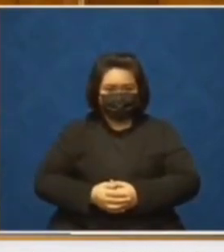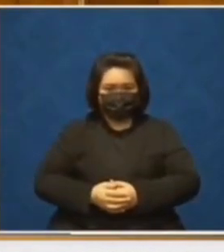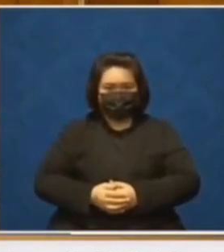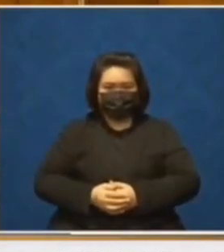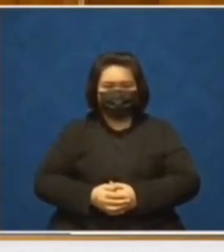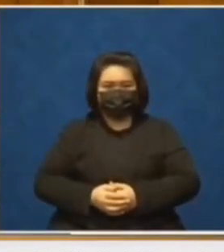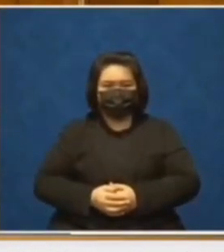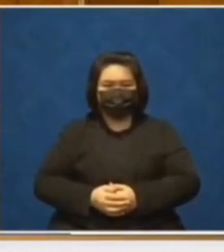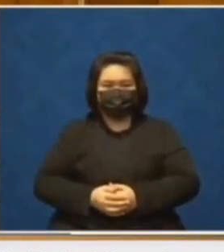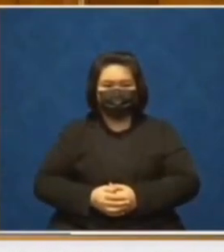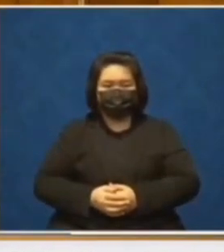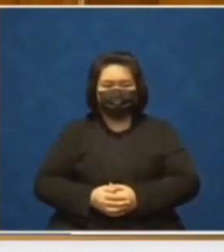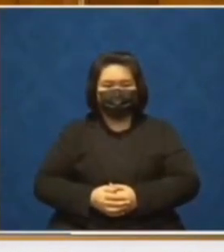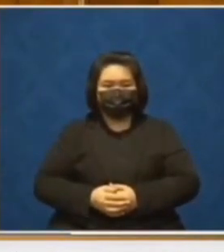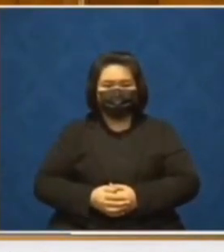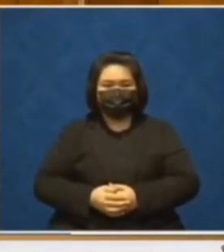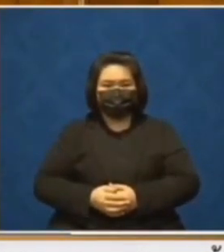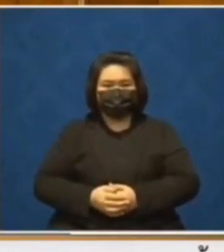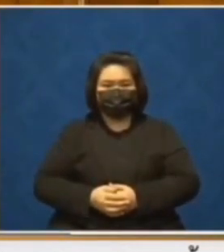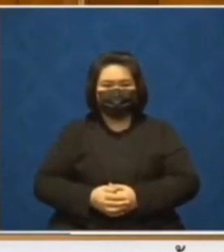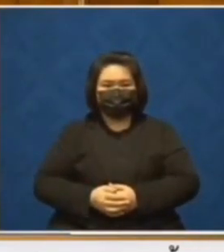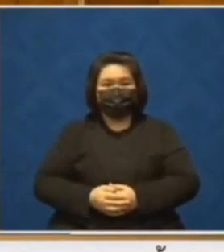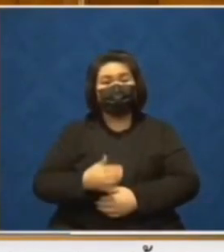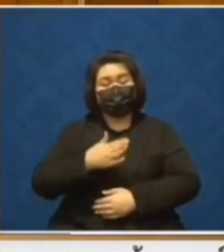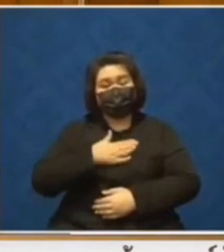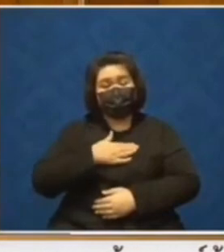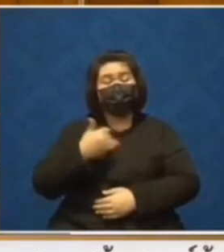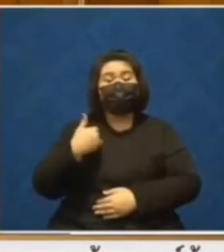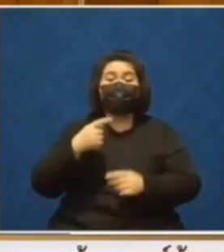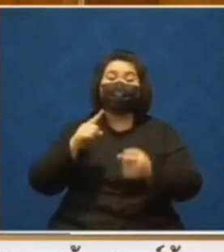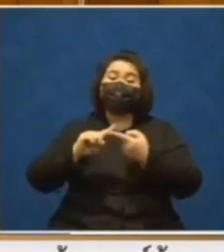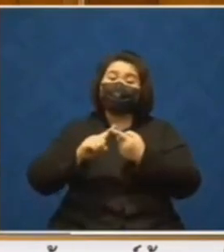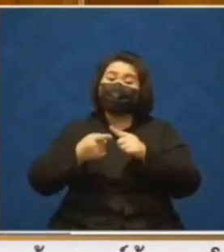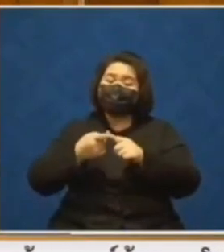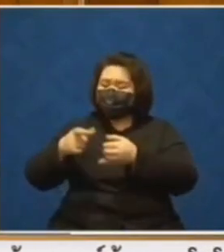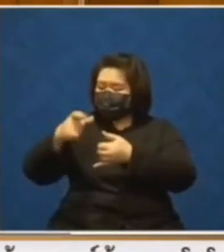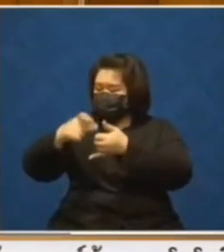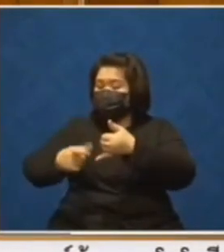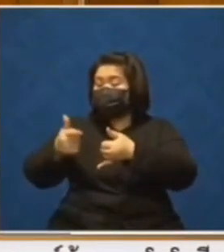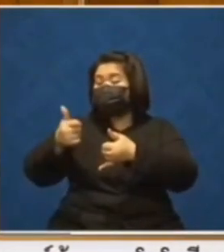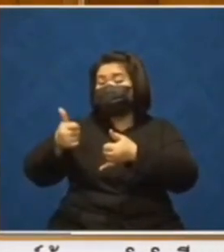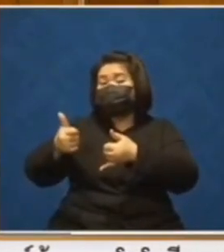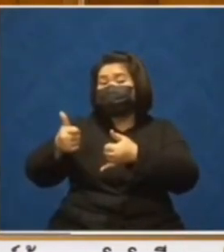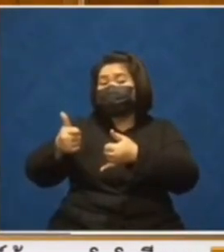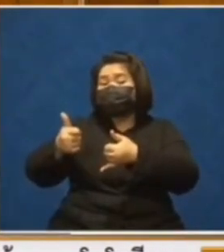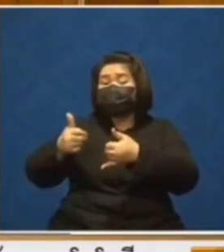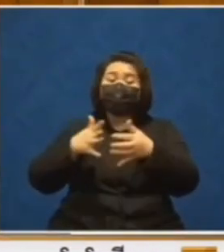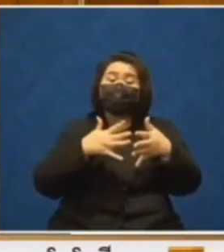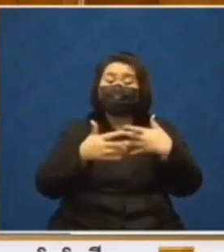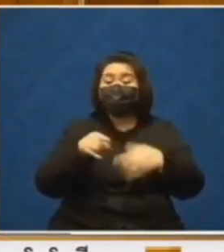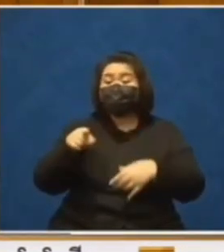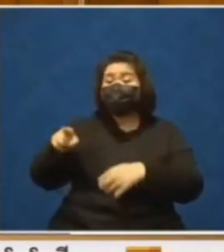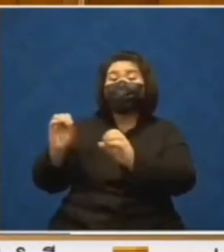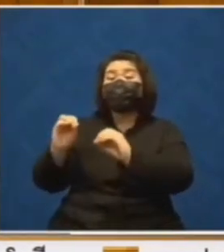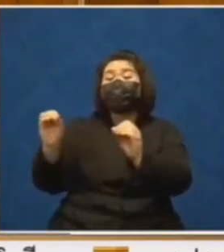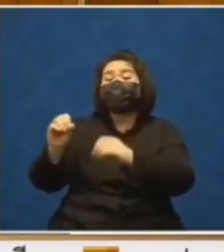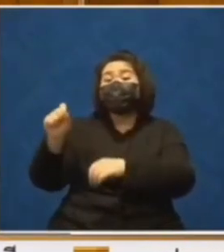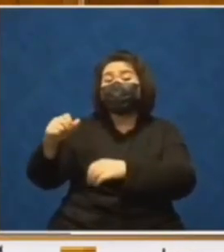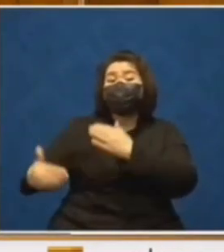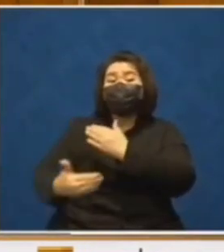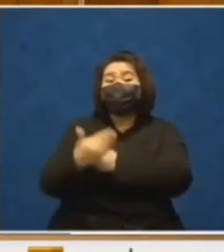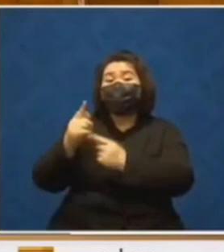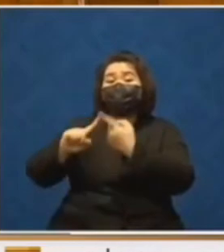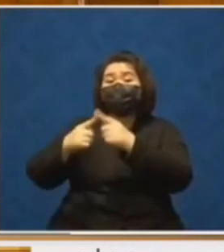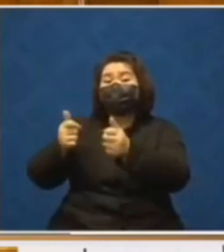ชวนในเรื่องที่ผมจะมีเพื่อนดีทั้งคนนี่ของคุณคงไม่เคยมีนะครับผม